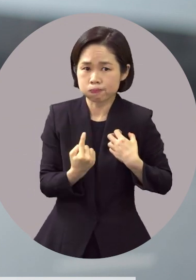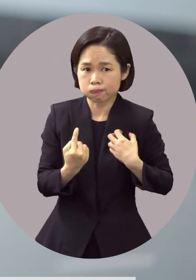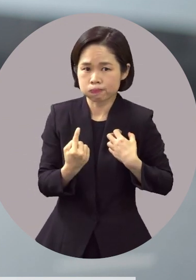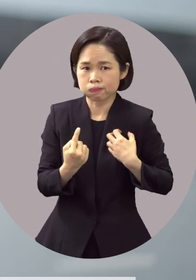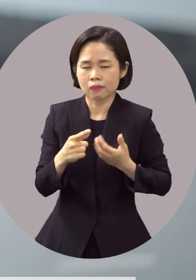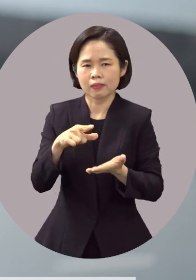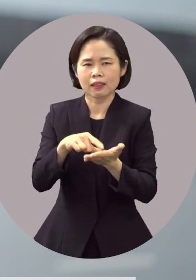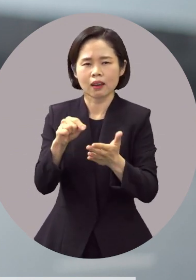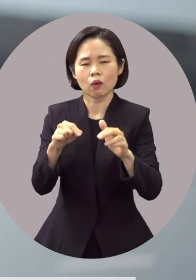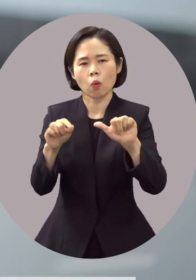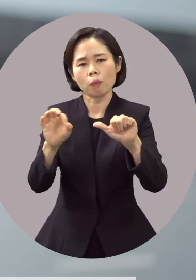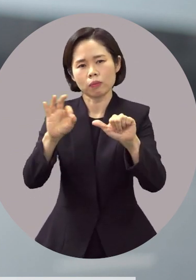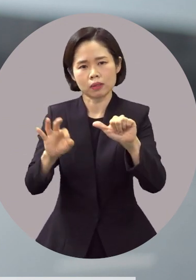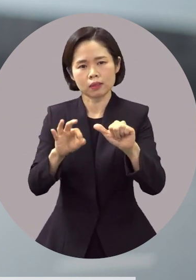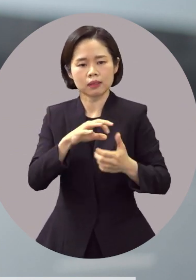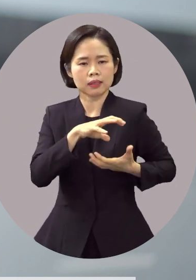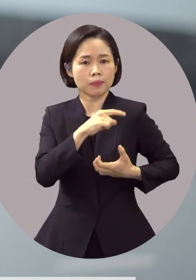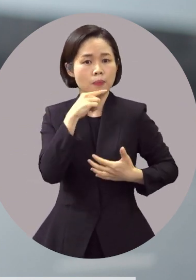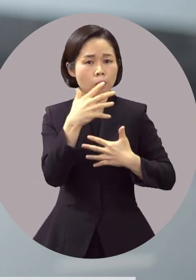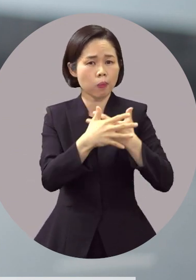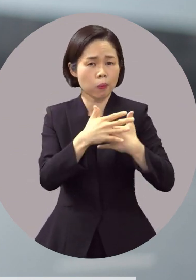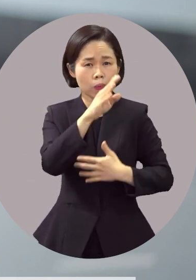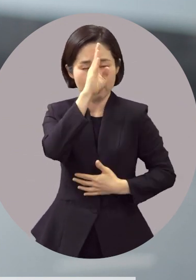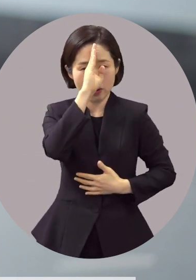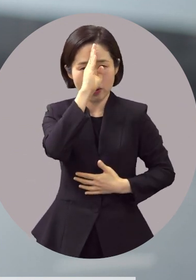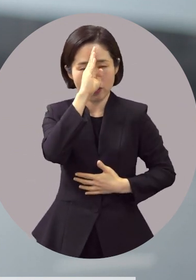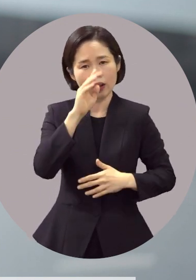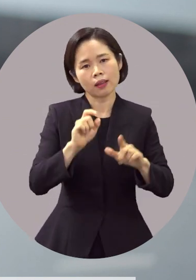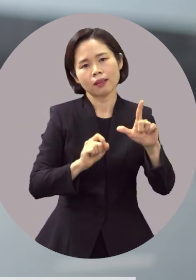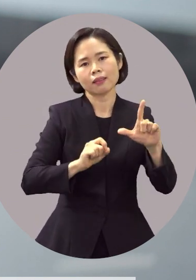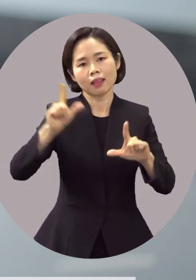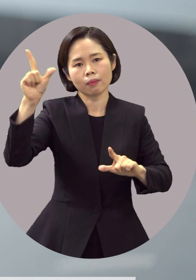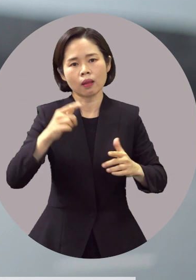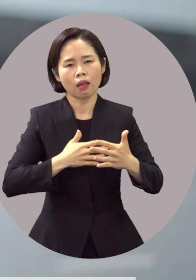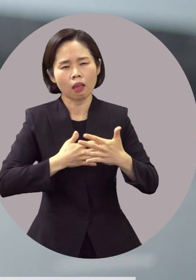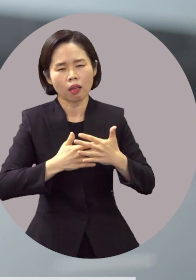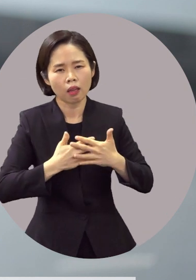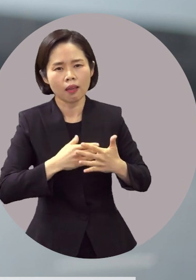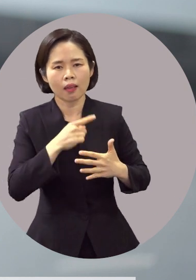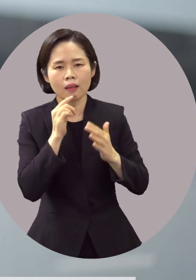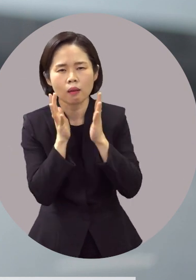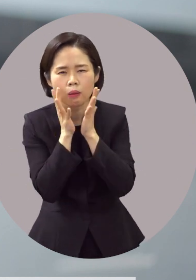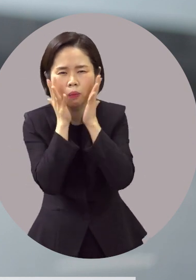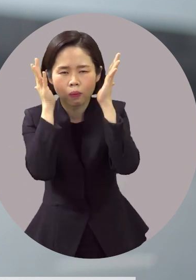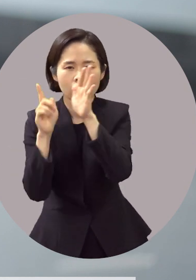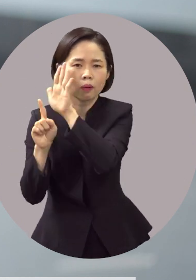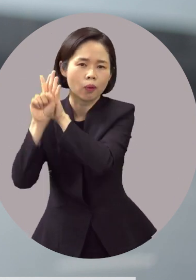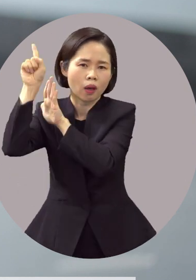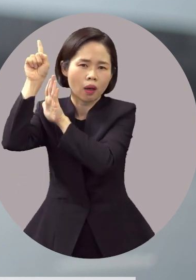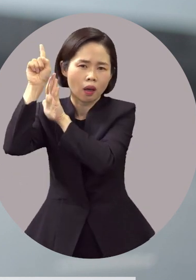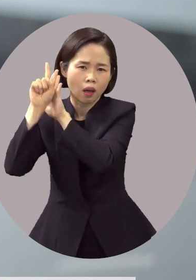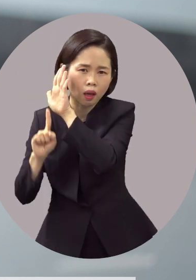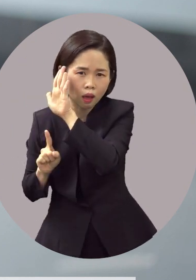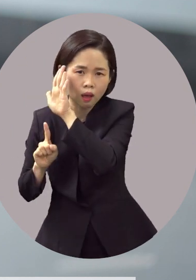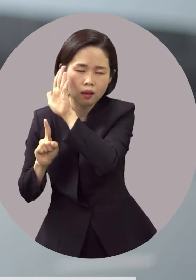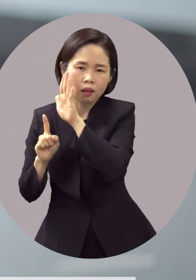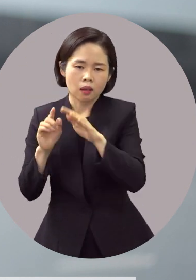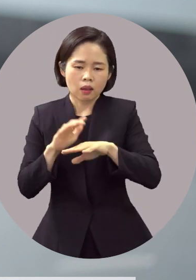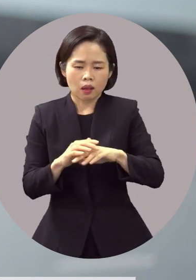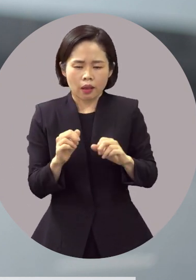대략 5%가 심혈관계 부작용이었고 대부분은 두근거림, 홍조, 고혈압 또는